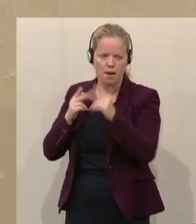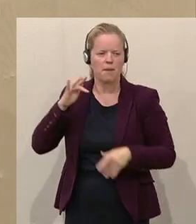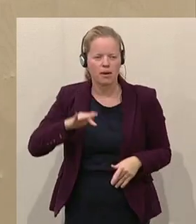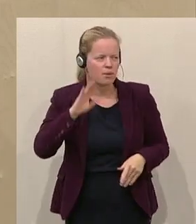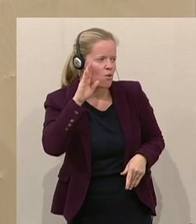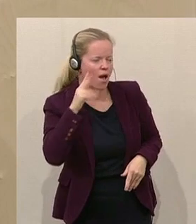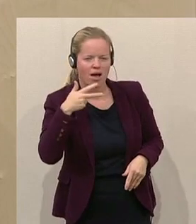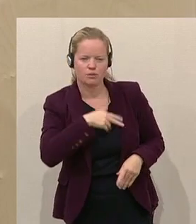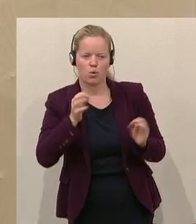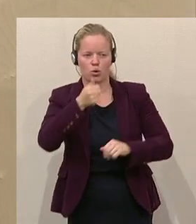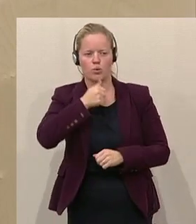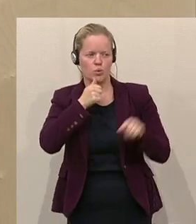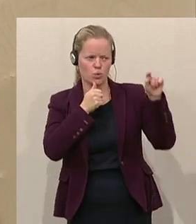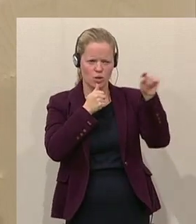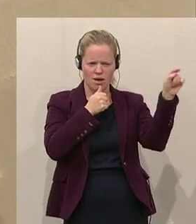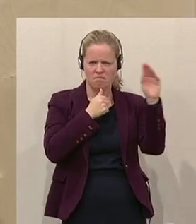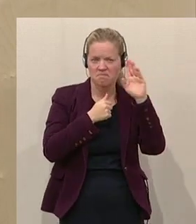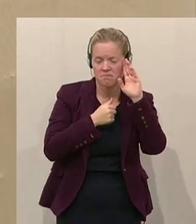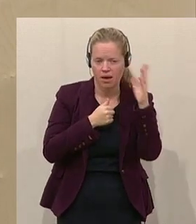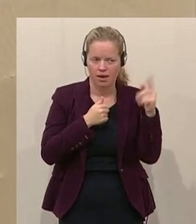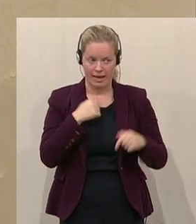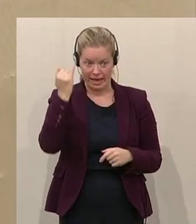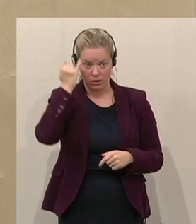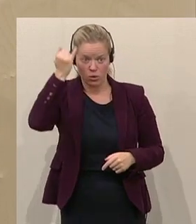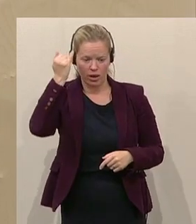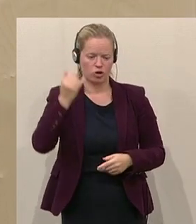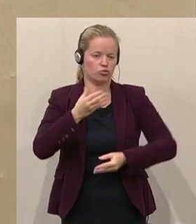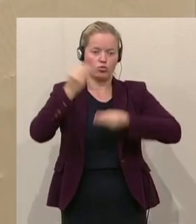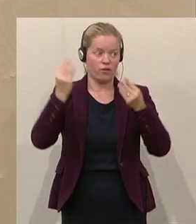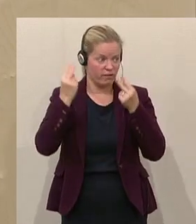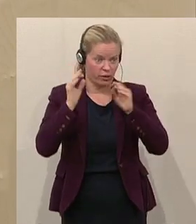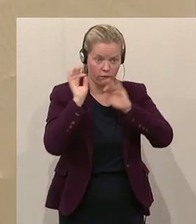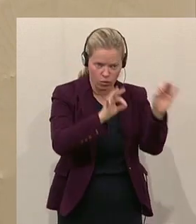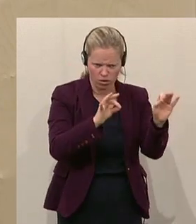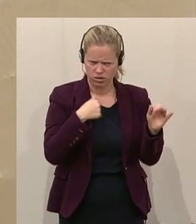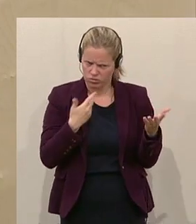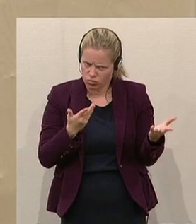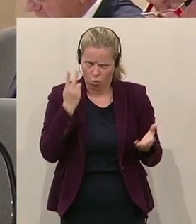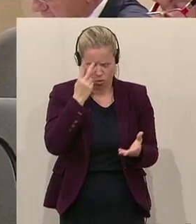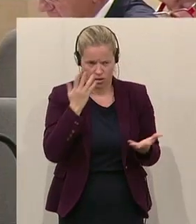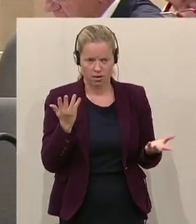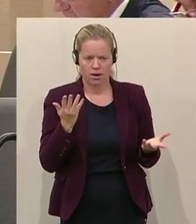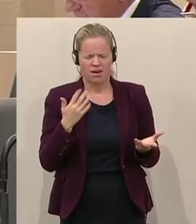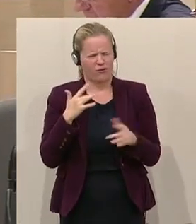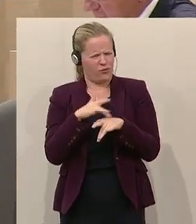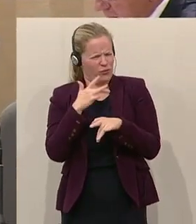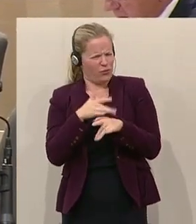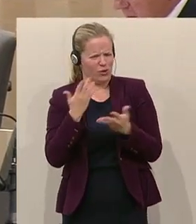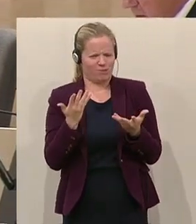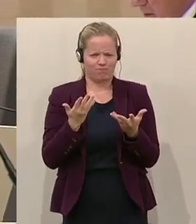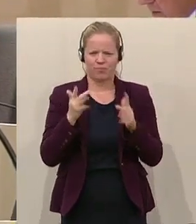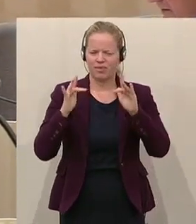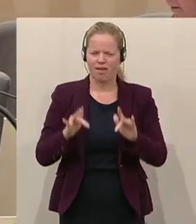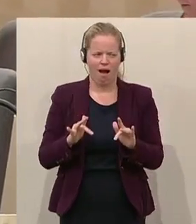bei der SPÖ und auch bei den Grünen, frage ich mich schon, ob die Ideologie da nicht eine zu große Rolle spielt. Überhaupt beschleicht mir manchmal das Gefühl, dass da manchmal